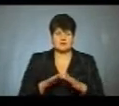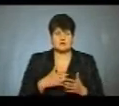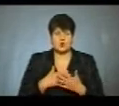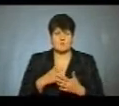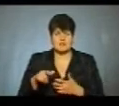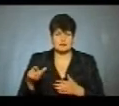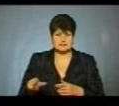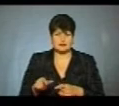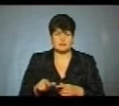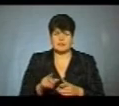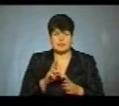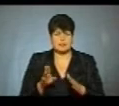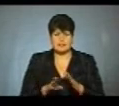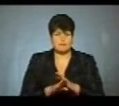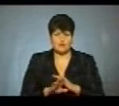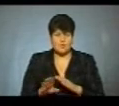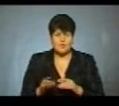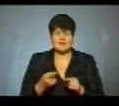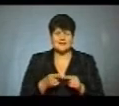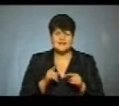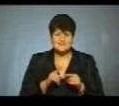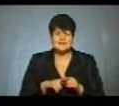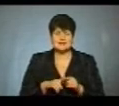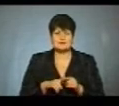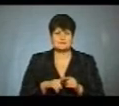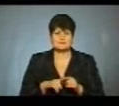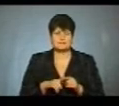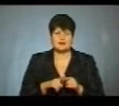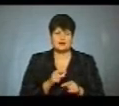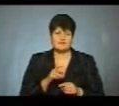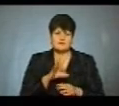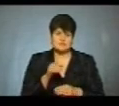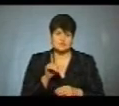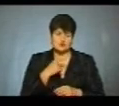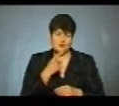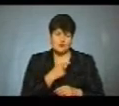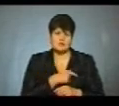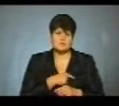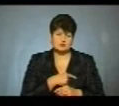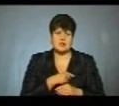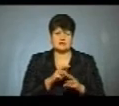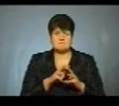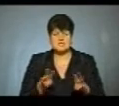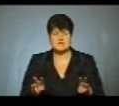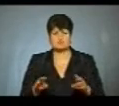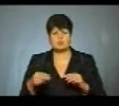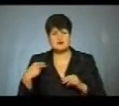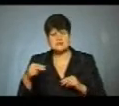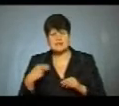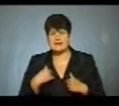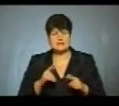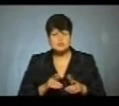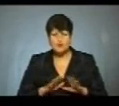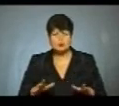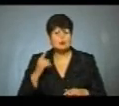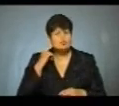громадянської непокори. Це все речі, які кажуть депутату, міністру, президенту, я не згодний.